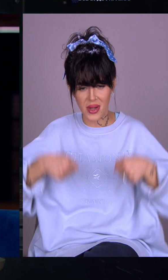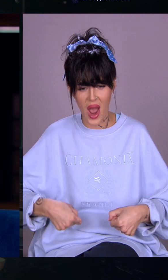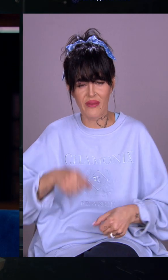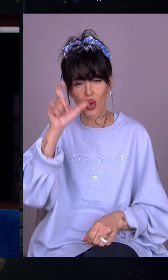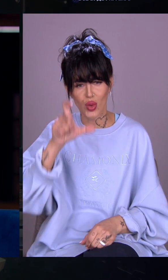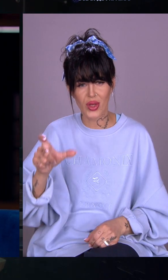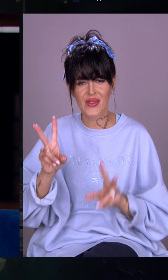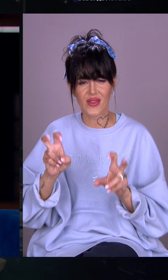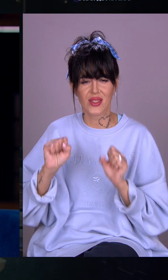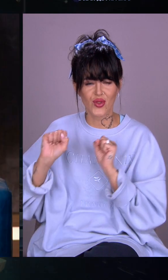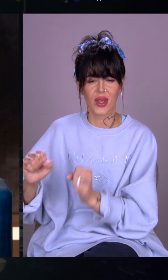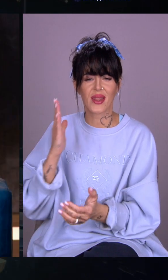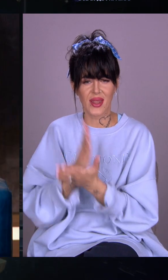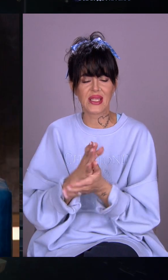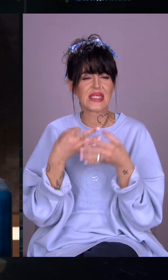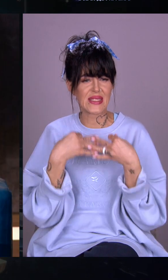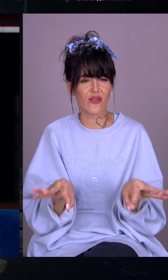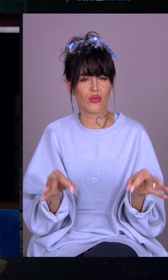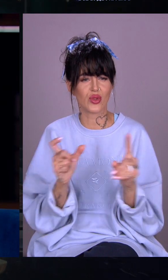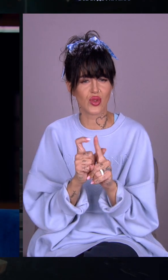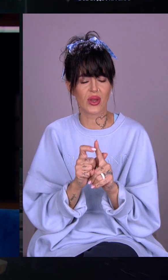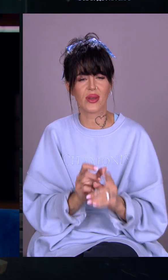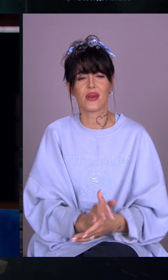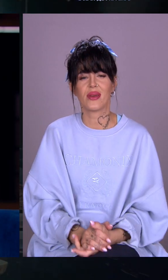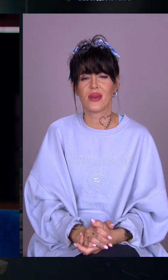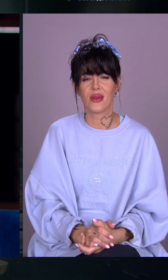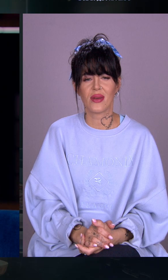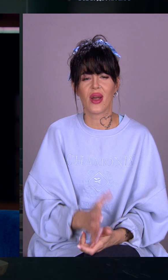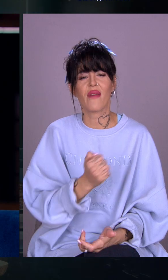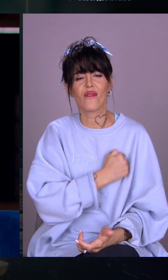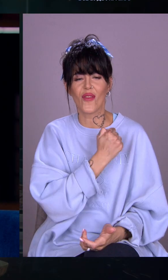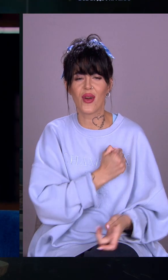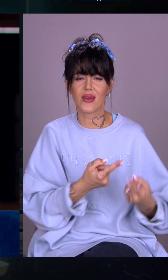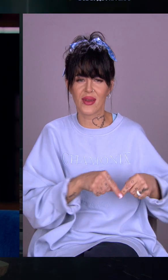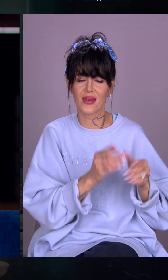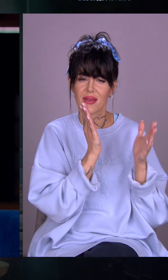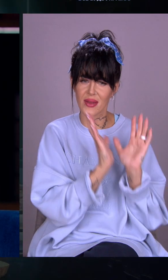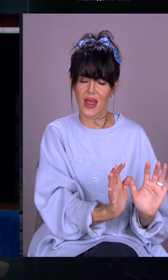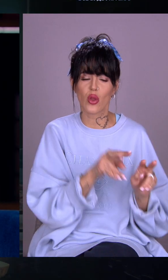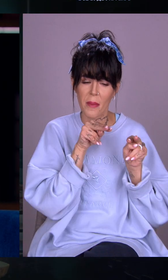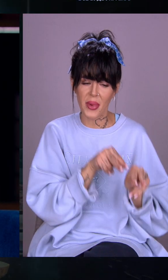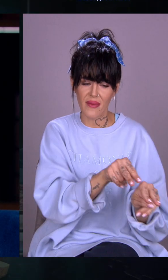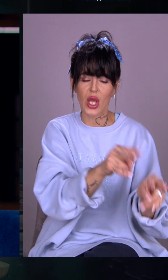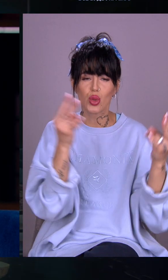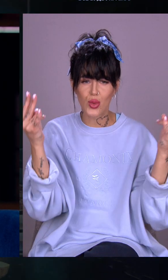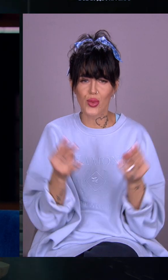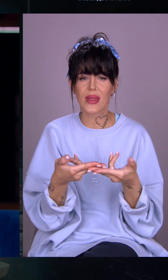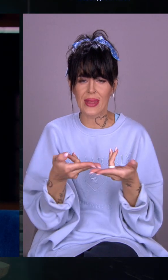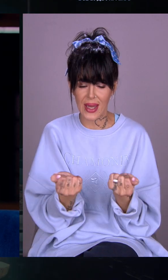захищає, є у нього свобода слова. В військовий стан треба якби слідкувати за тим, про що ми говоримо, не все